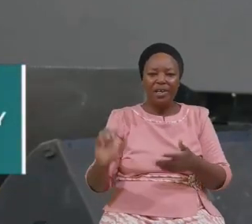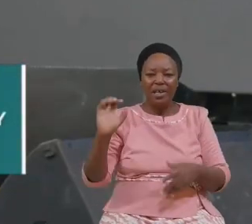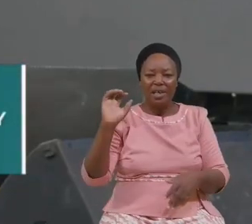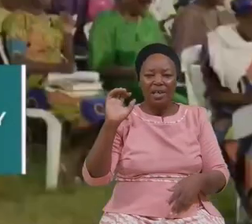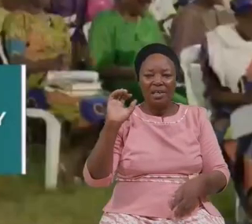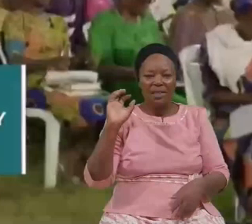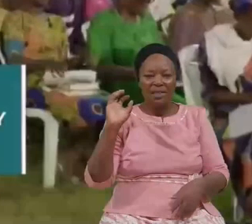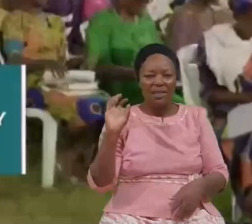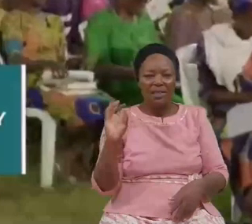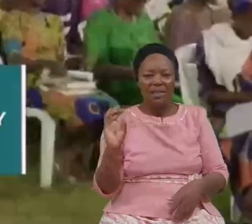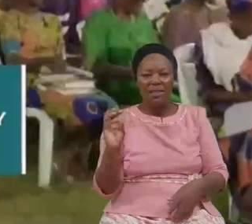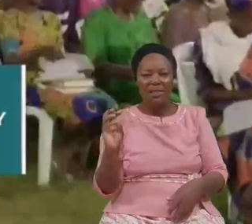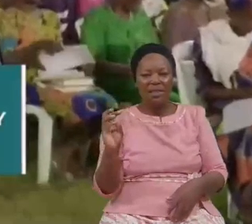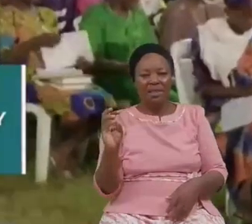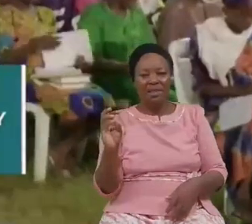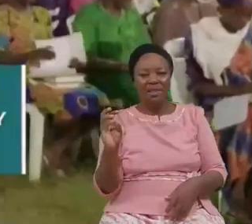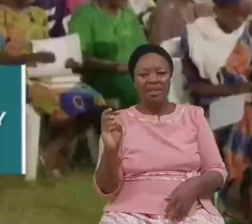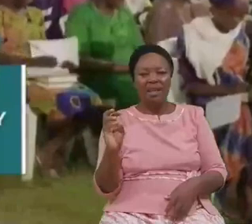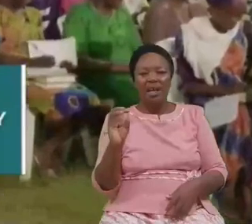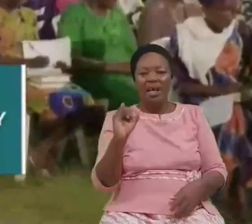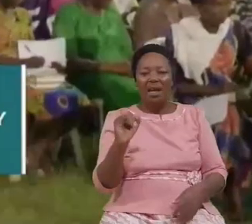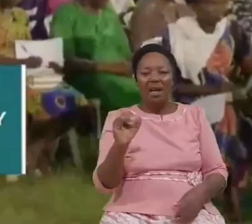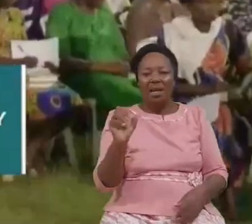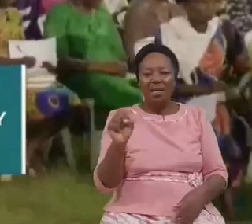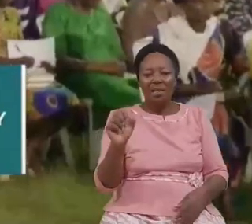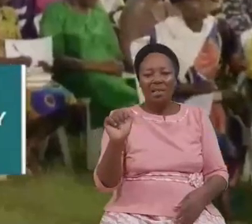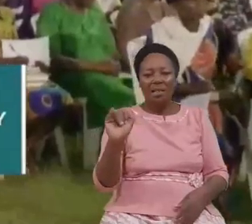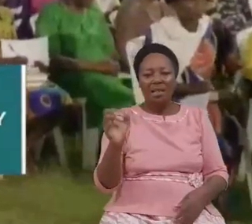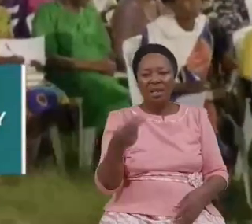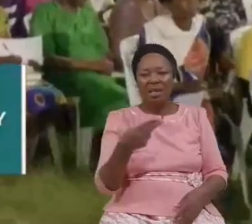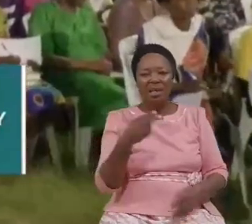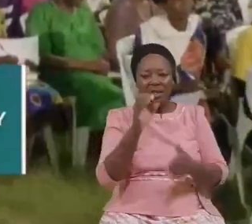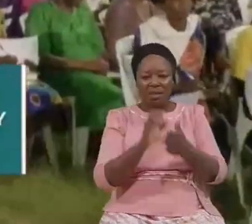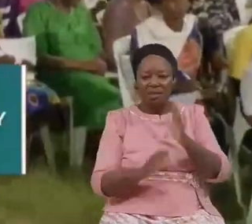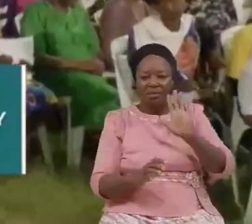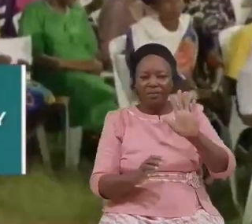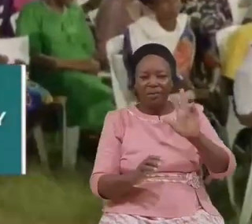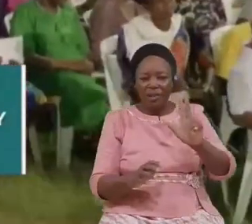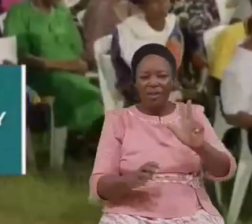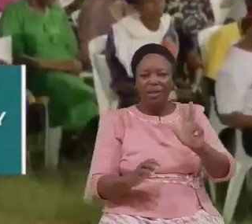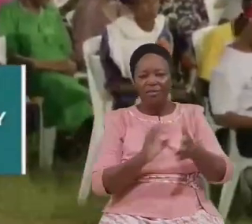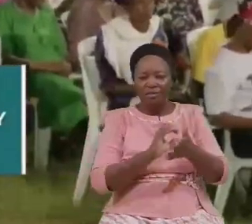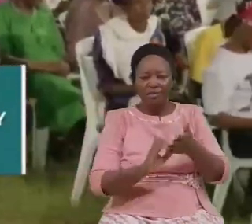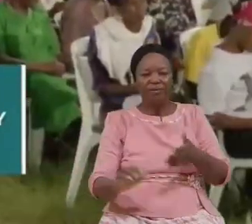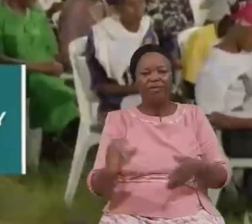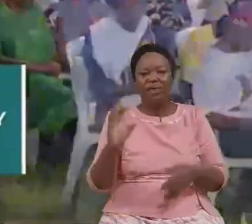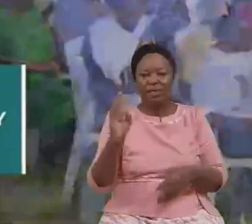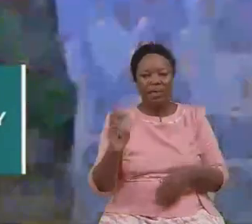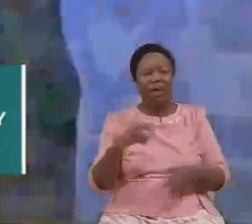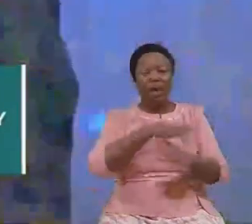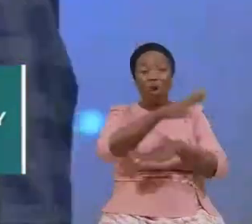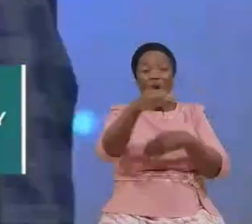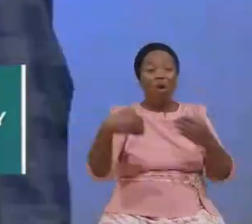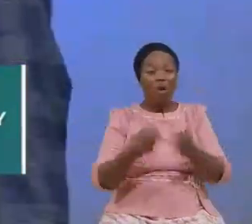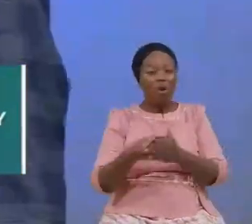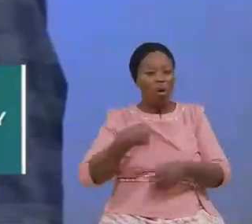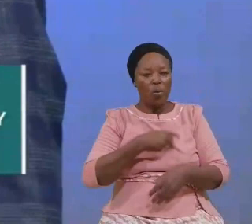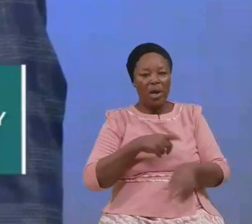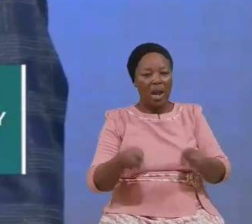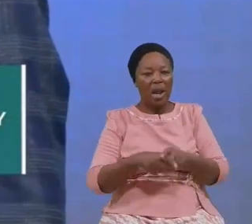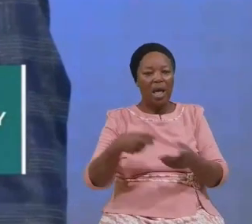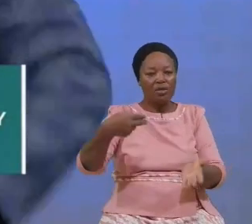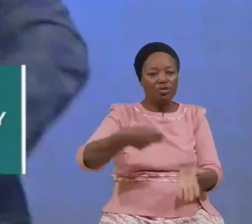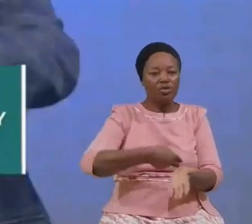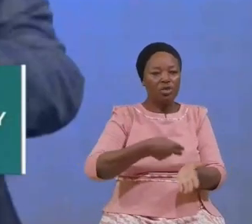53 lisons à partir de verset 6 nous étions tous errants comme des brebis